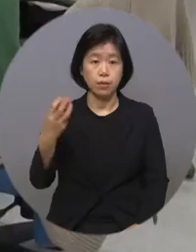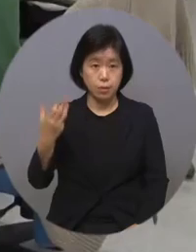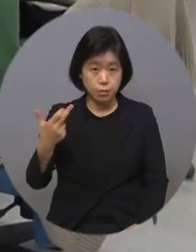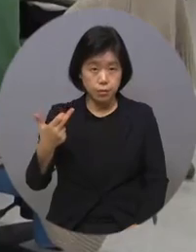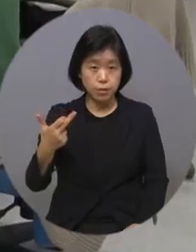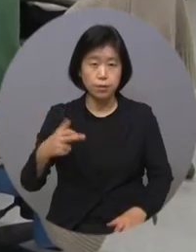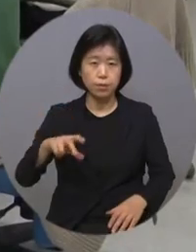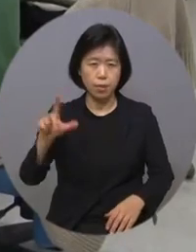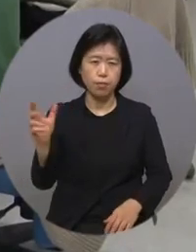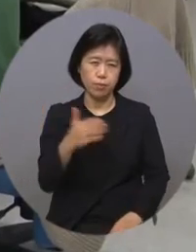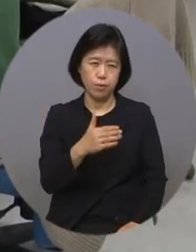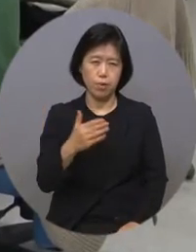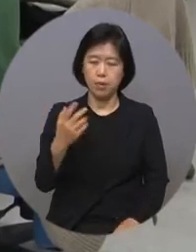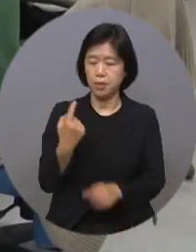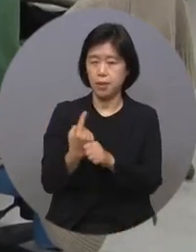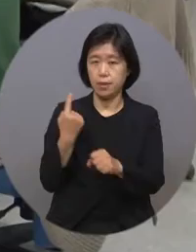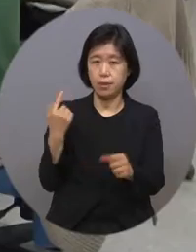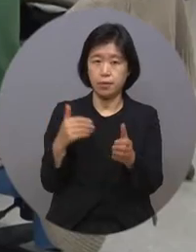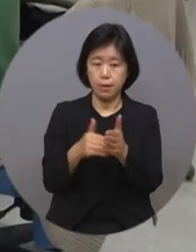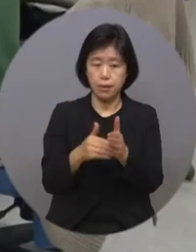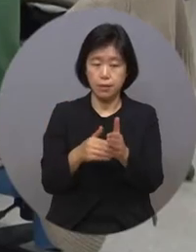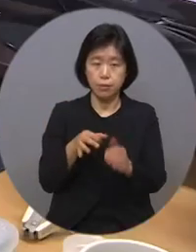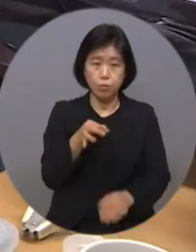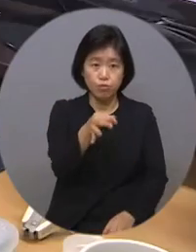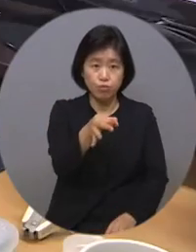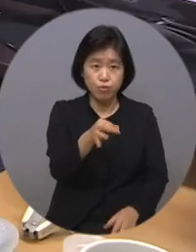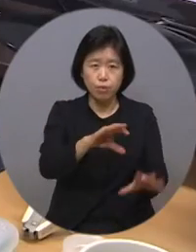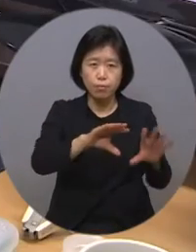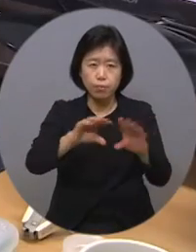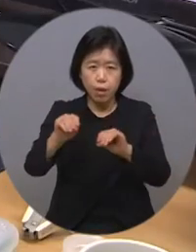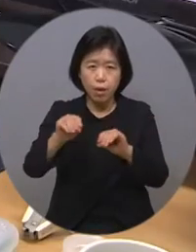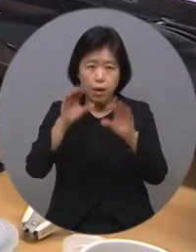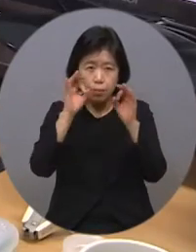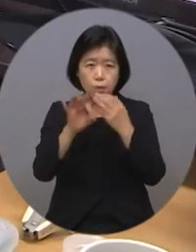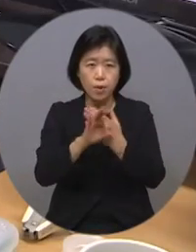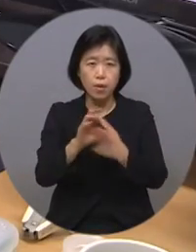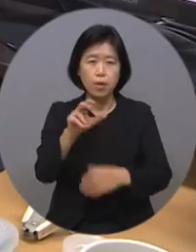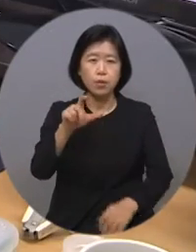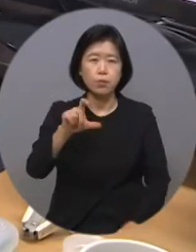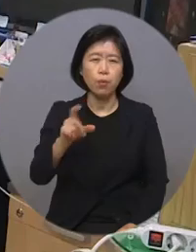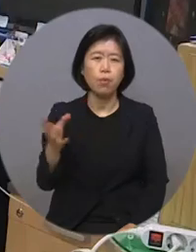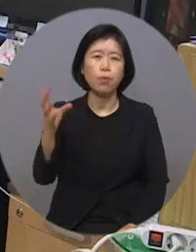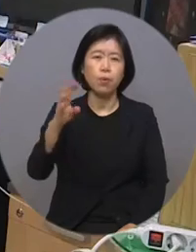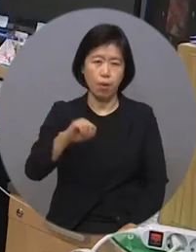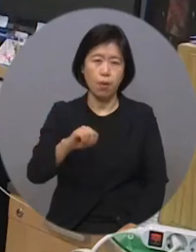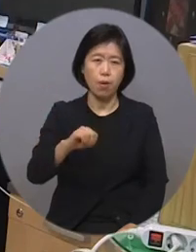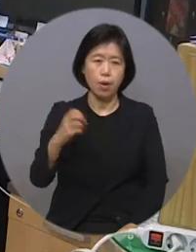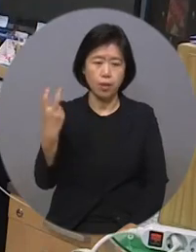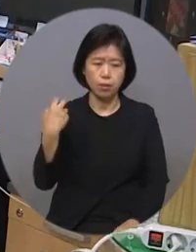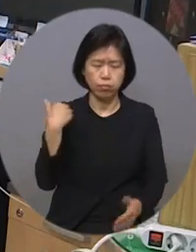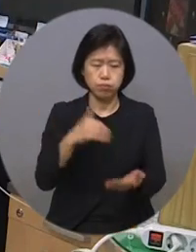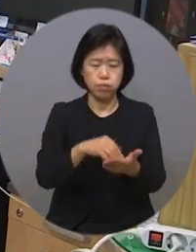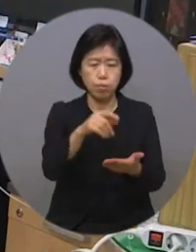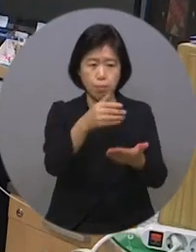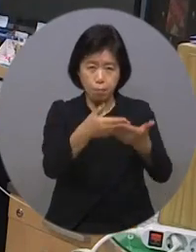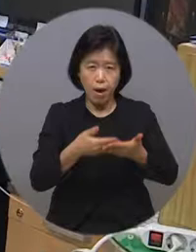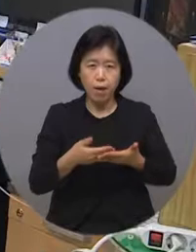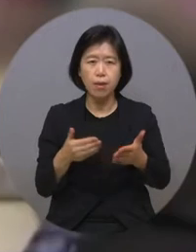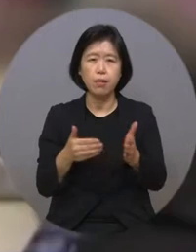2021년 7월까지 발생한 지원 중단 사례의 지급 금액 중 15억 2,700만 원이 환수 조치된 것으로